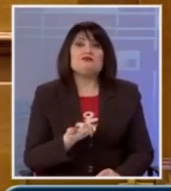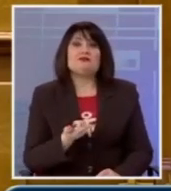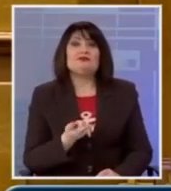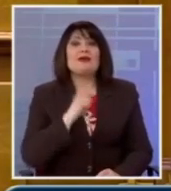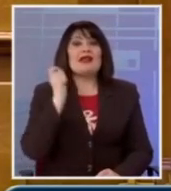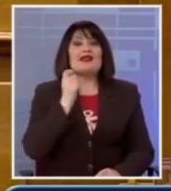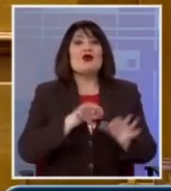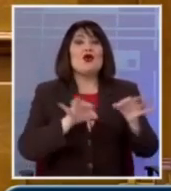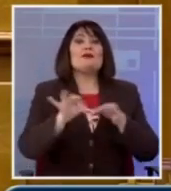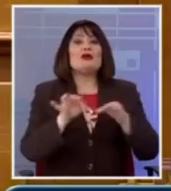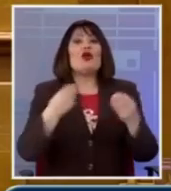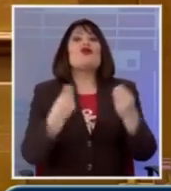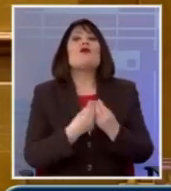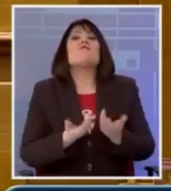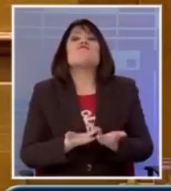εθνικού χτιματολογίου.